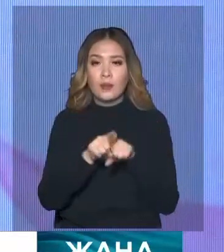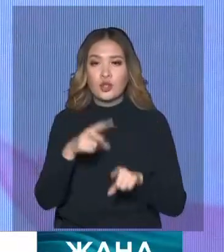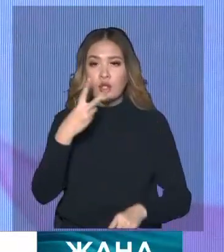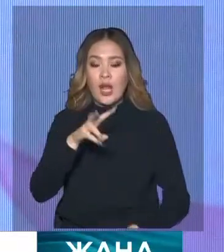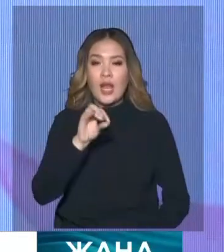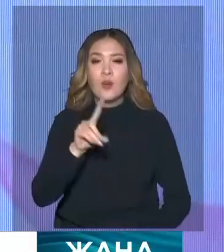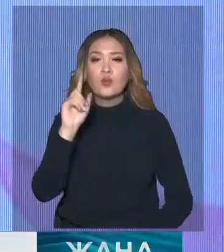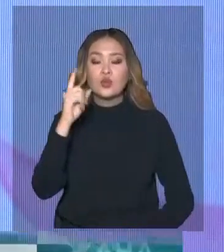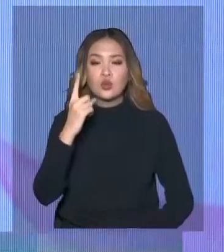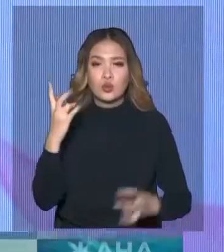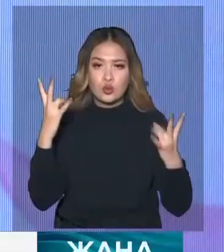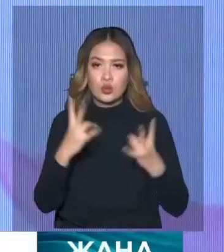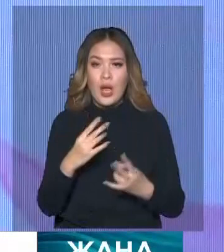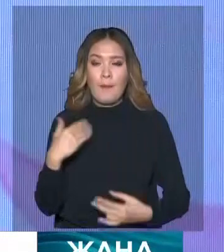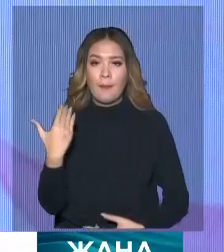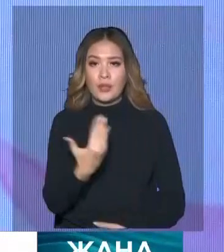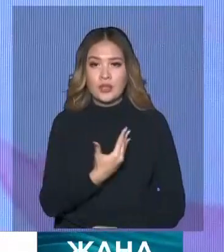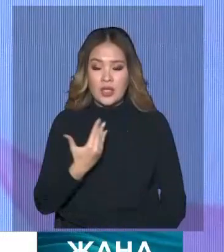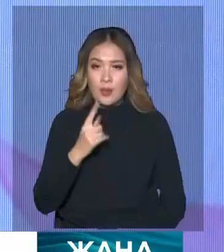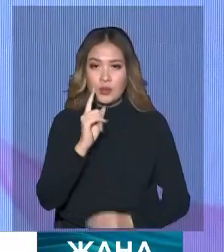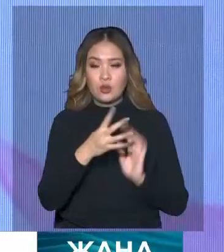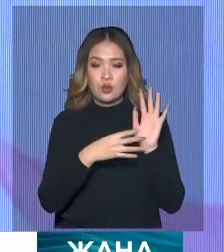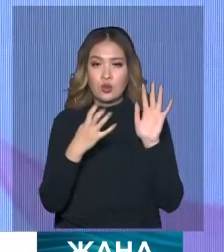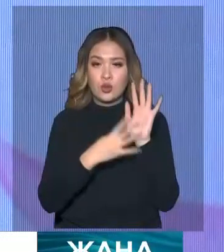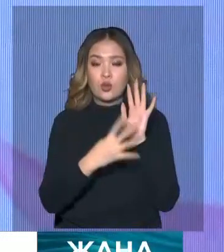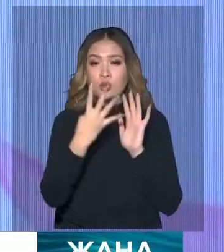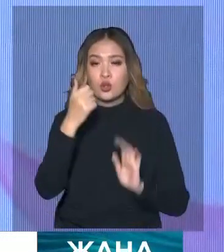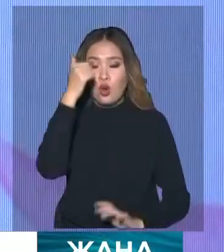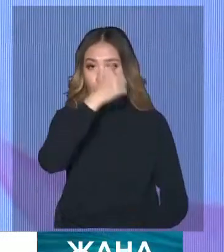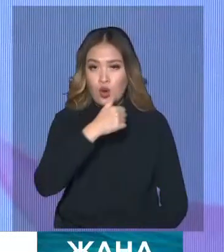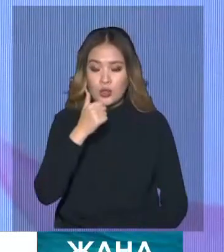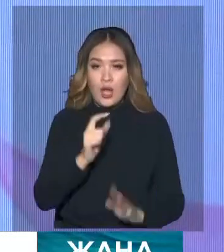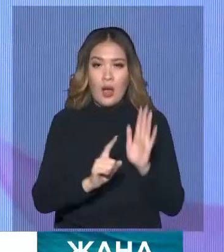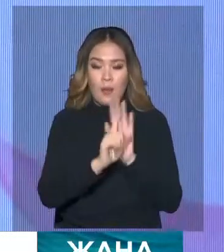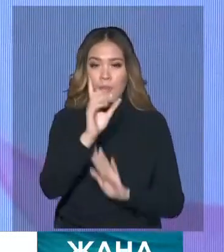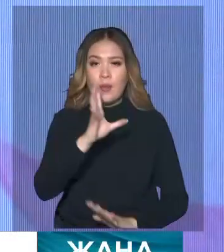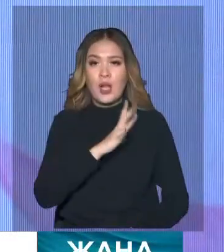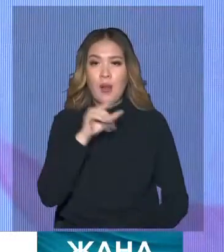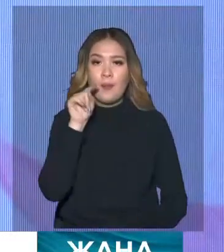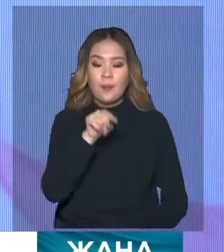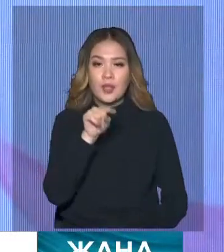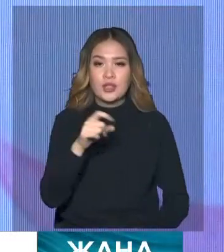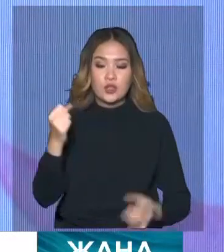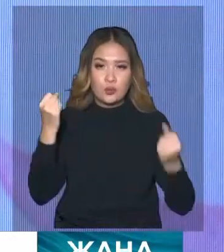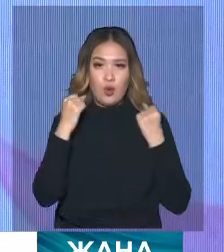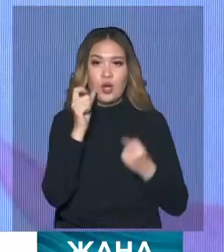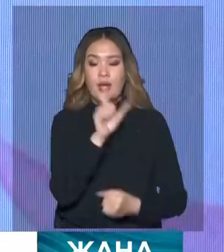болу қажет? Бізде 1994 жылдан бастап 1000 спортшы нұсқаушымыз